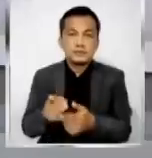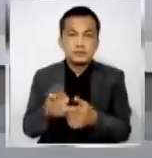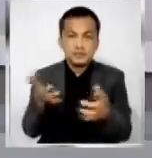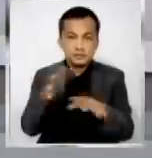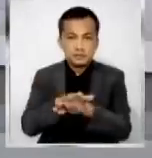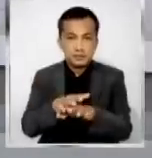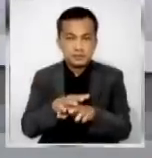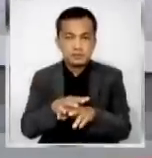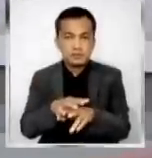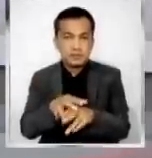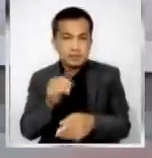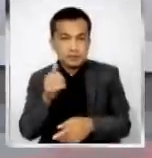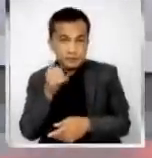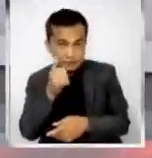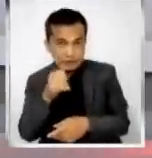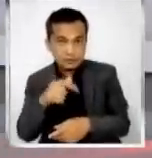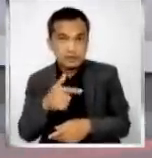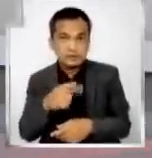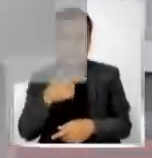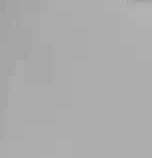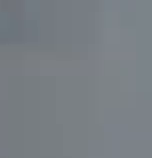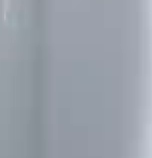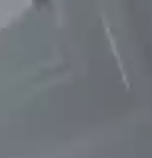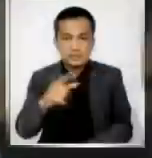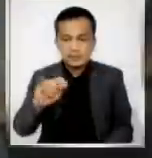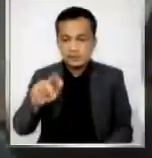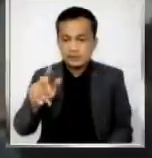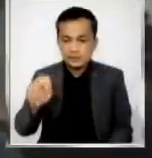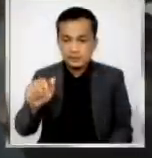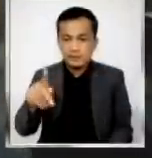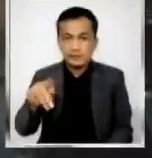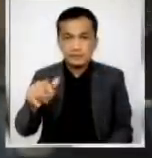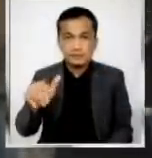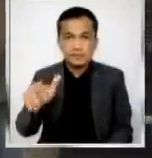Natina Panganiban Perez at Sandra Aguinaldo.